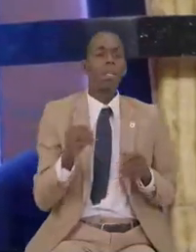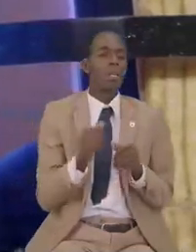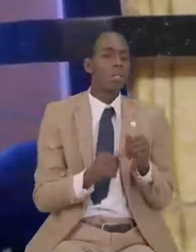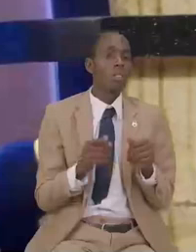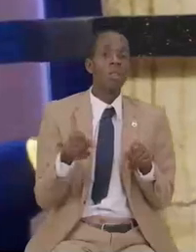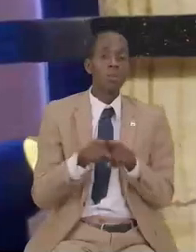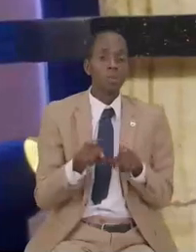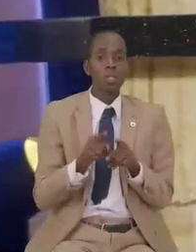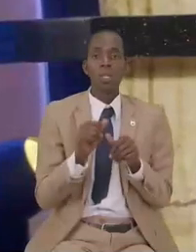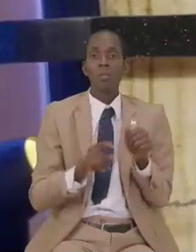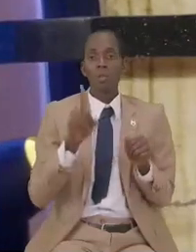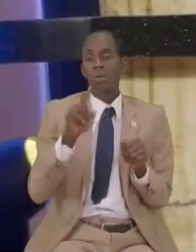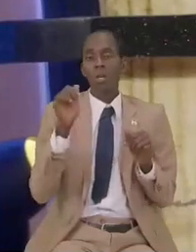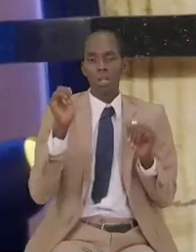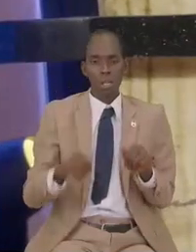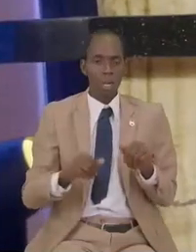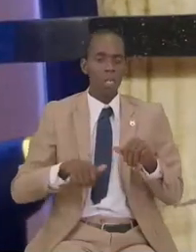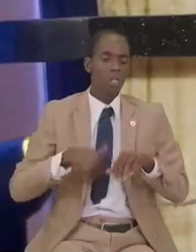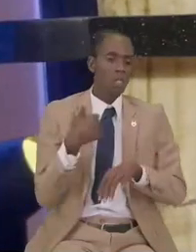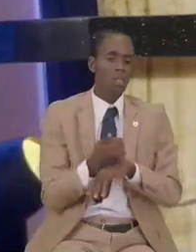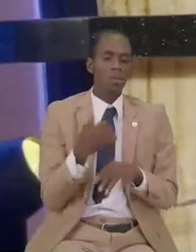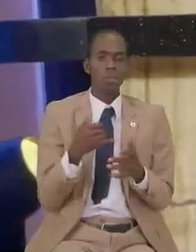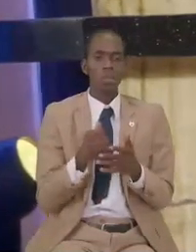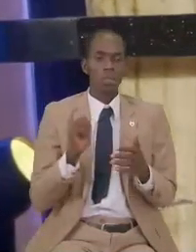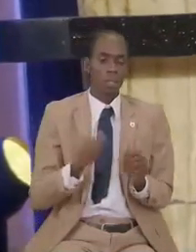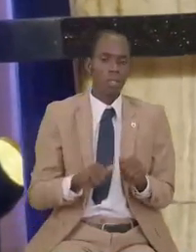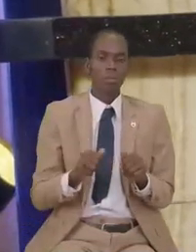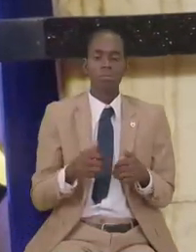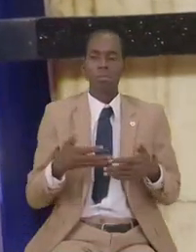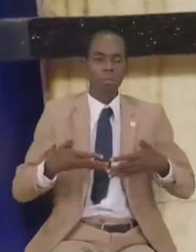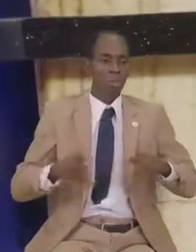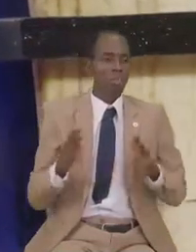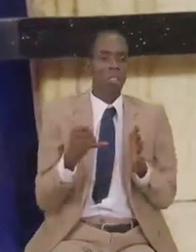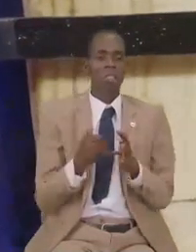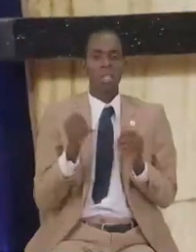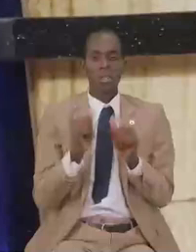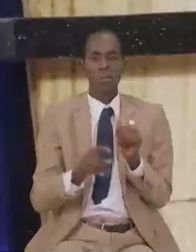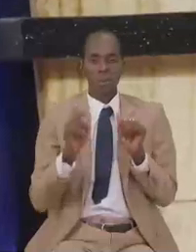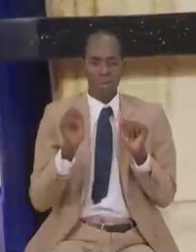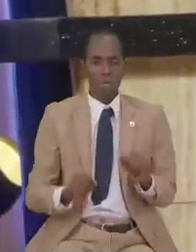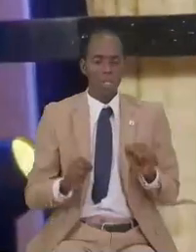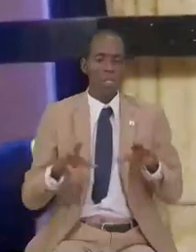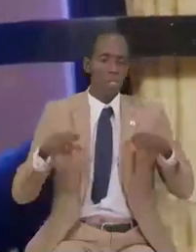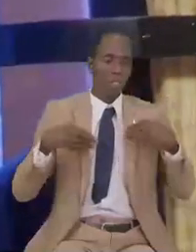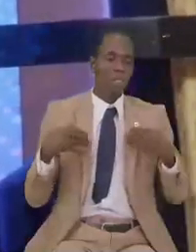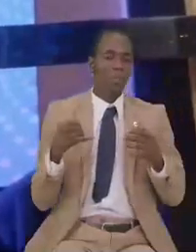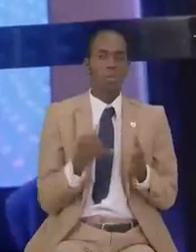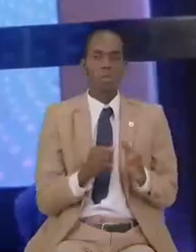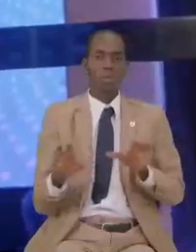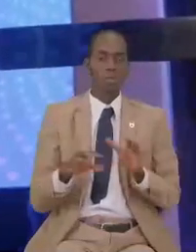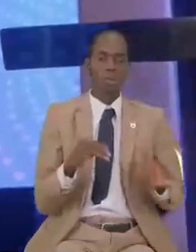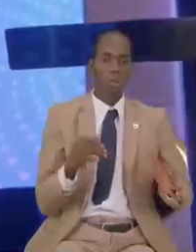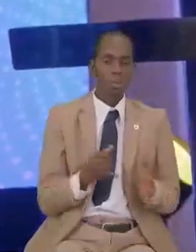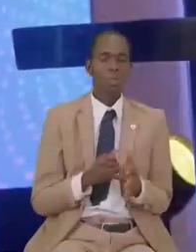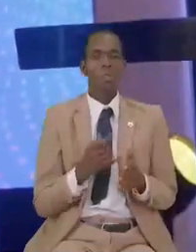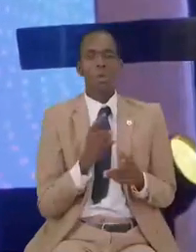Tout le monde peut l'approuver. Tout le monde peut le recommander. Tout le monde peut le faire. C'est notoire. Tout le monde peut l'affirmer, peut